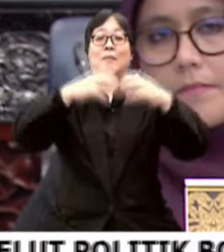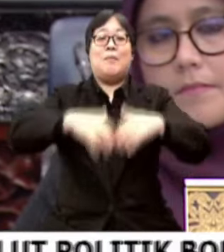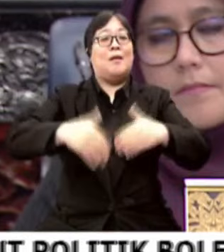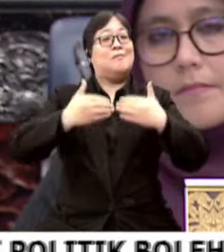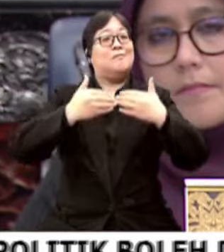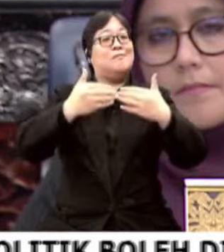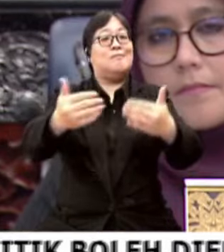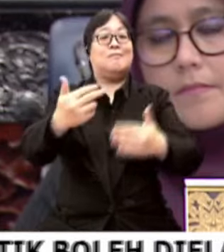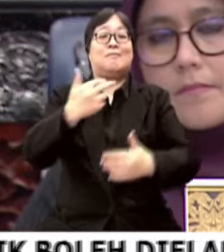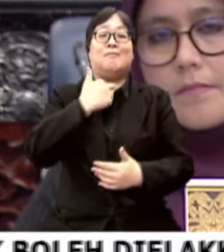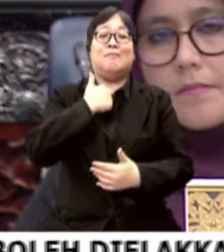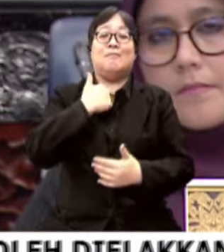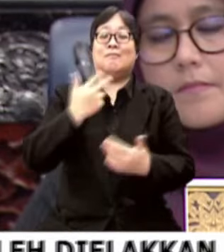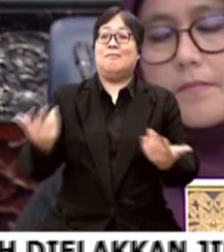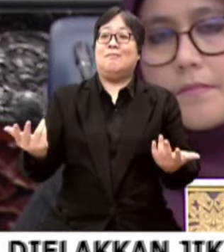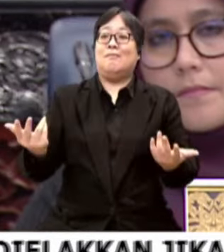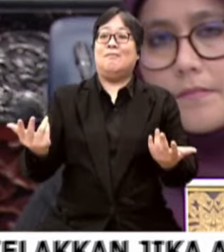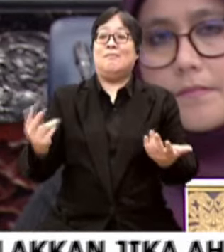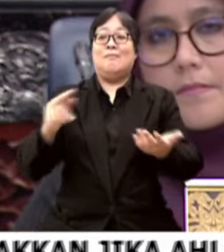menjadi popicuel